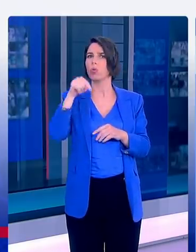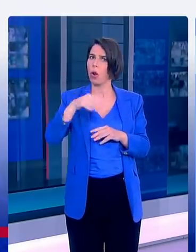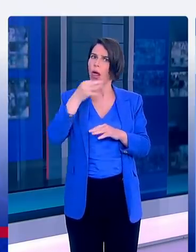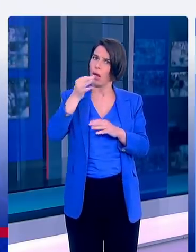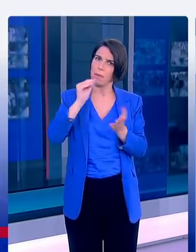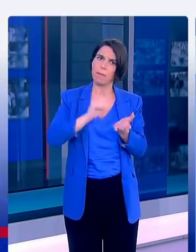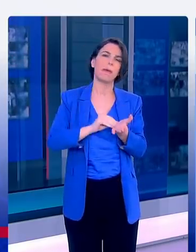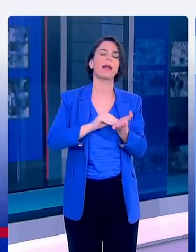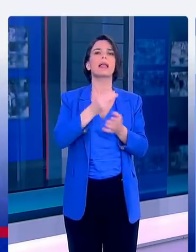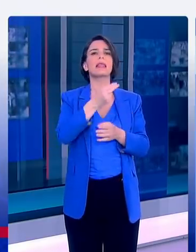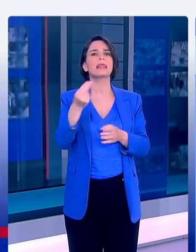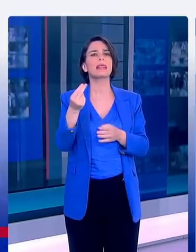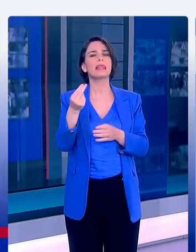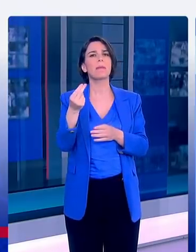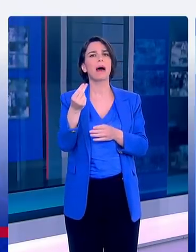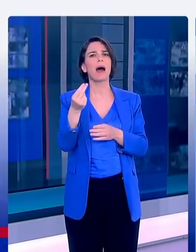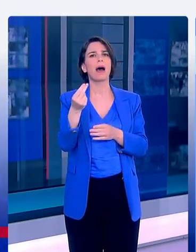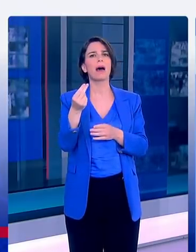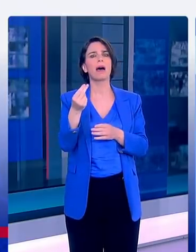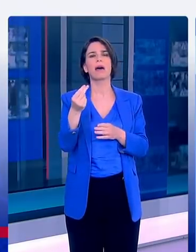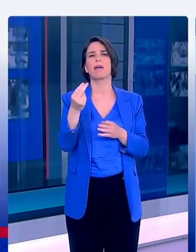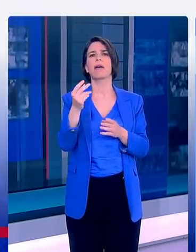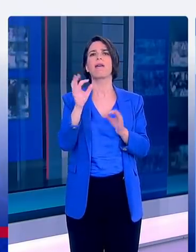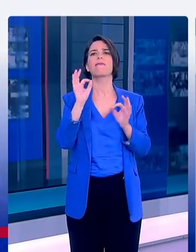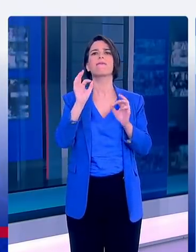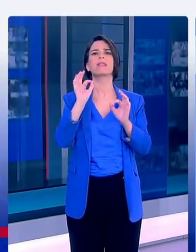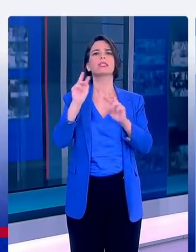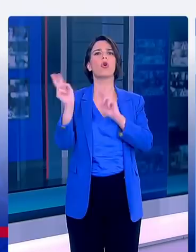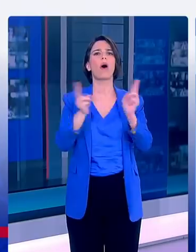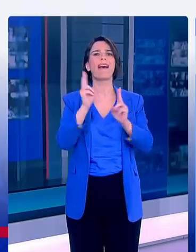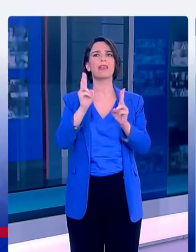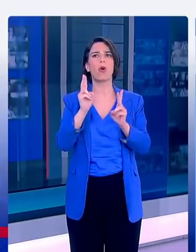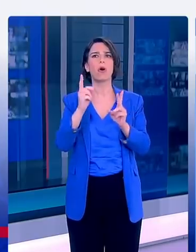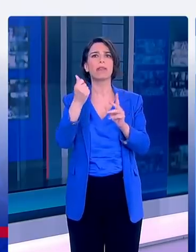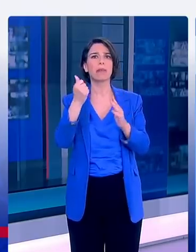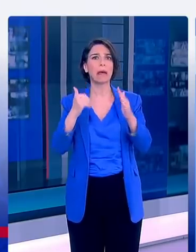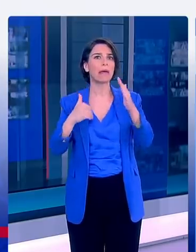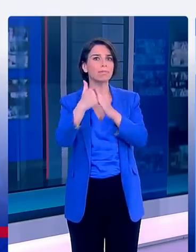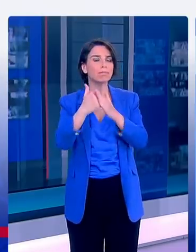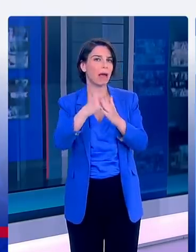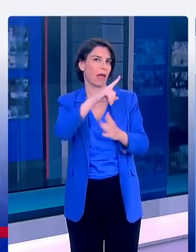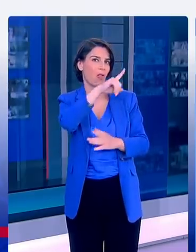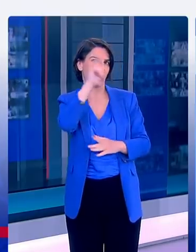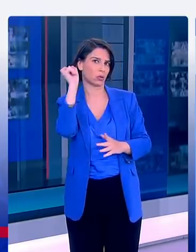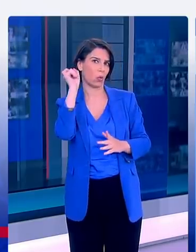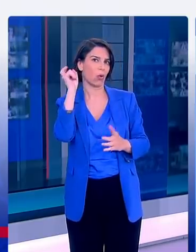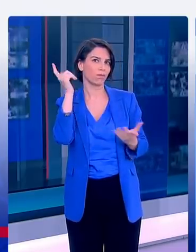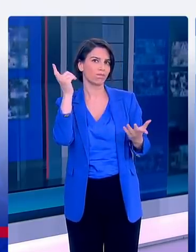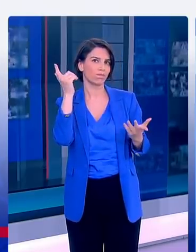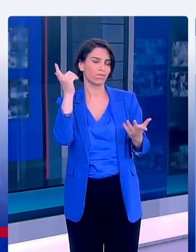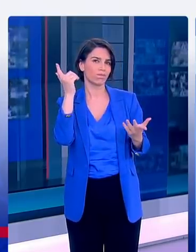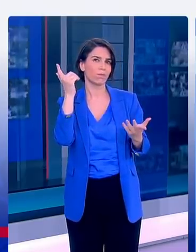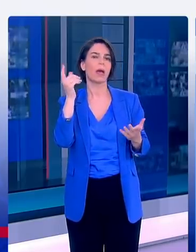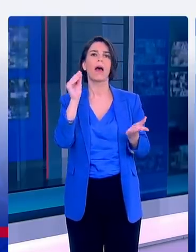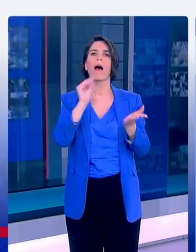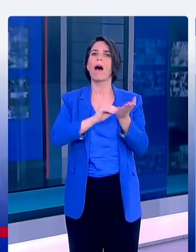της παρέμβασης στην χοντρική αγορά του φυσικού αερίου είναι εξαιρετικά περίπλοκο. Πάρα πολύ τεχνικό ζήτημα. Εξίσου σύνθετο είναι και